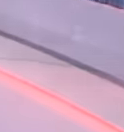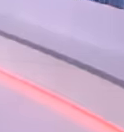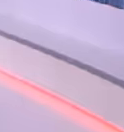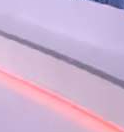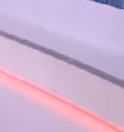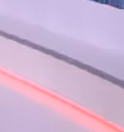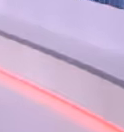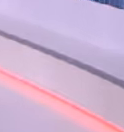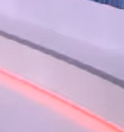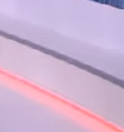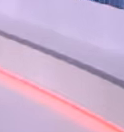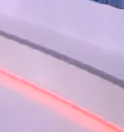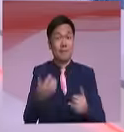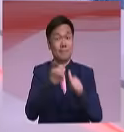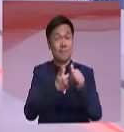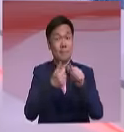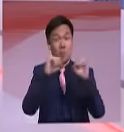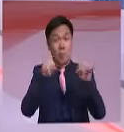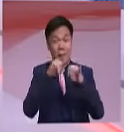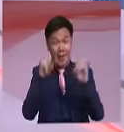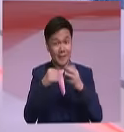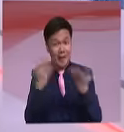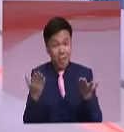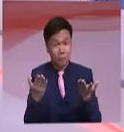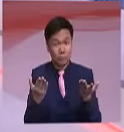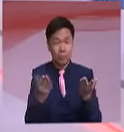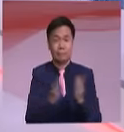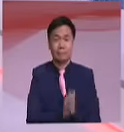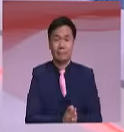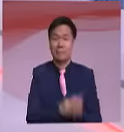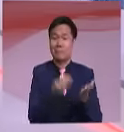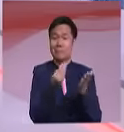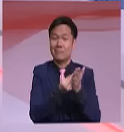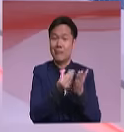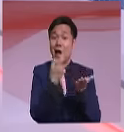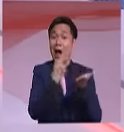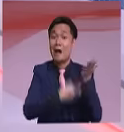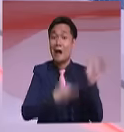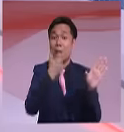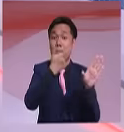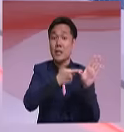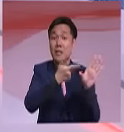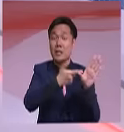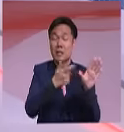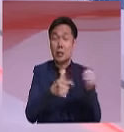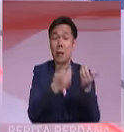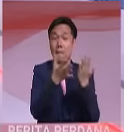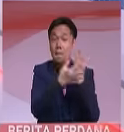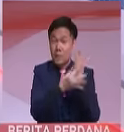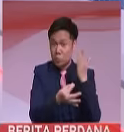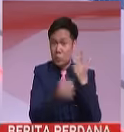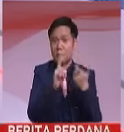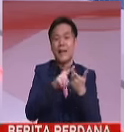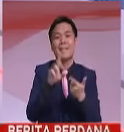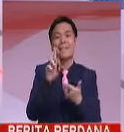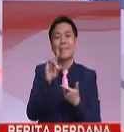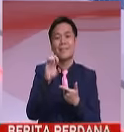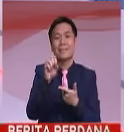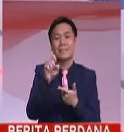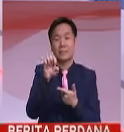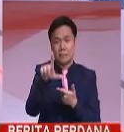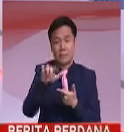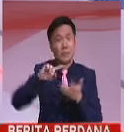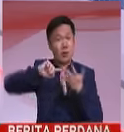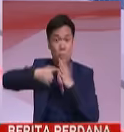sejak setiap jumaat kicau ikuti hurgrontje katrol dan Gisel mingguan harga baru berkuasa tengah